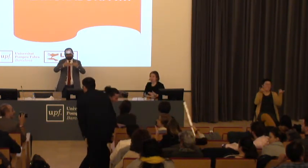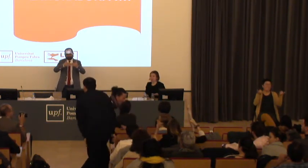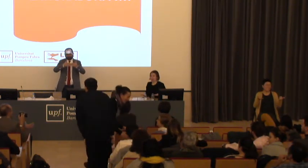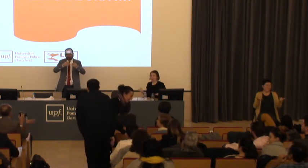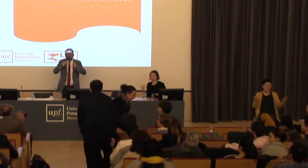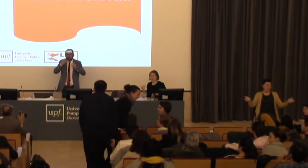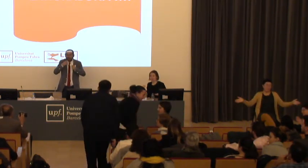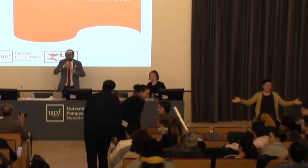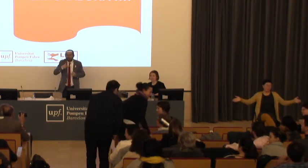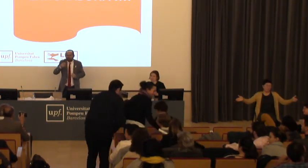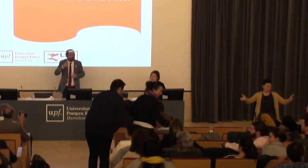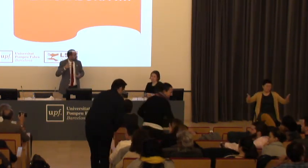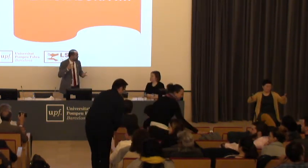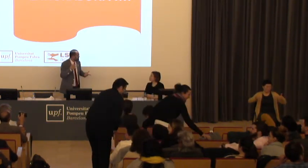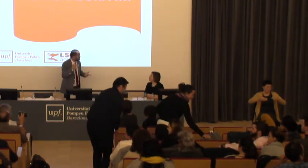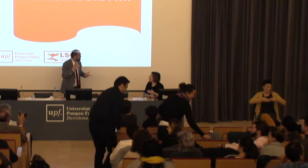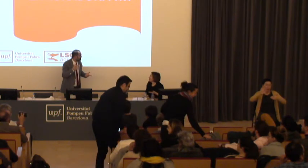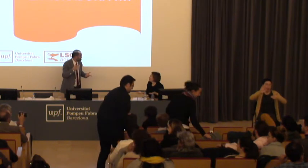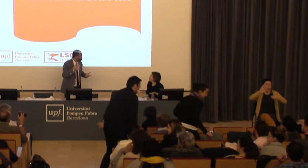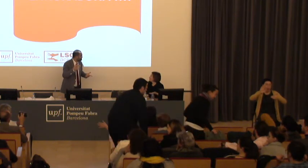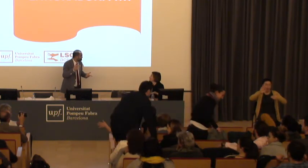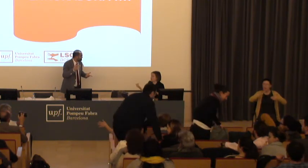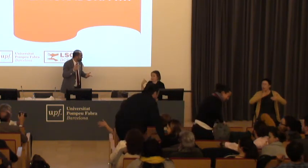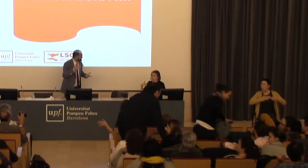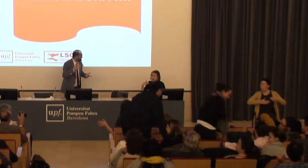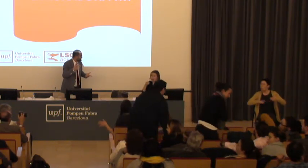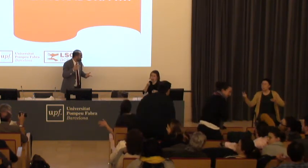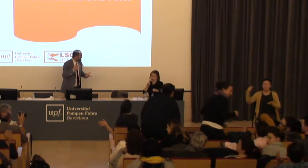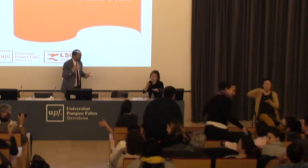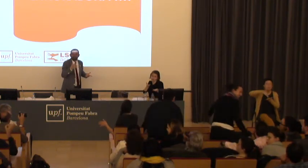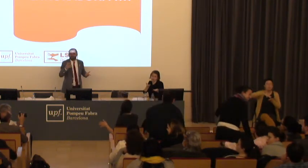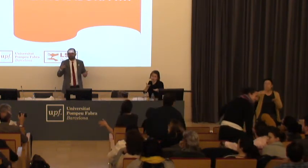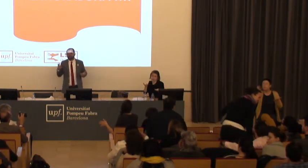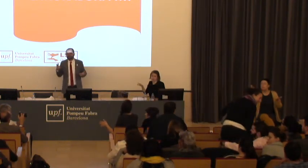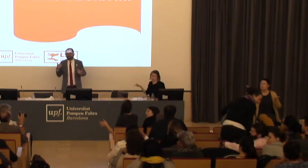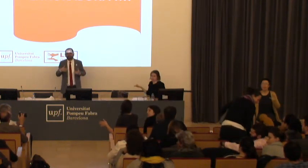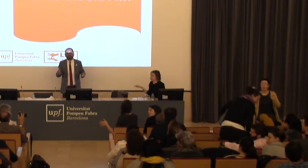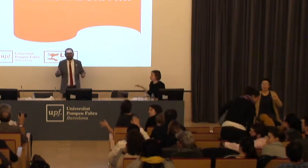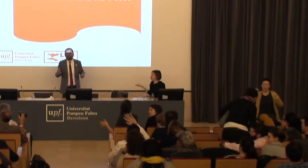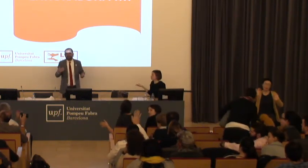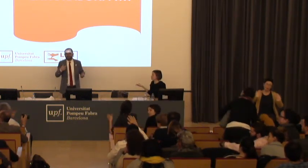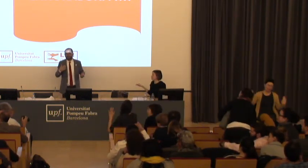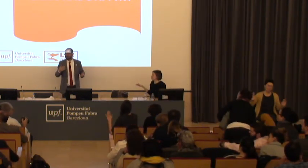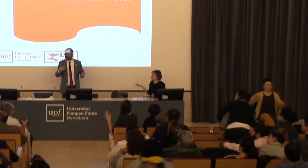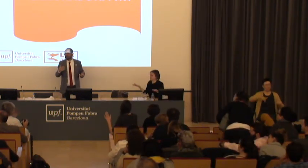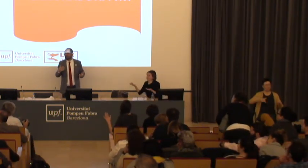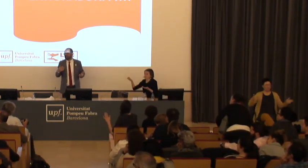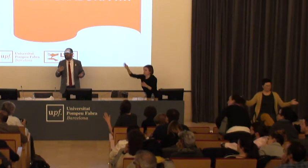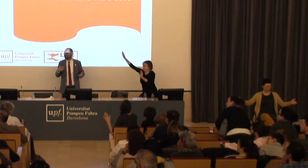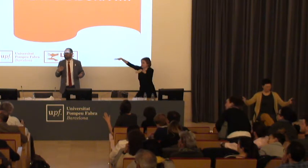Bé, doncs ja donem per a finalitzar. No? Voleu dir alguna cosa més? Jo crec que ja està,